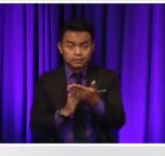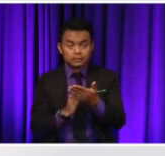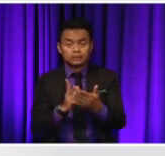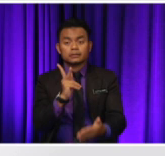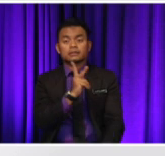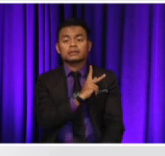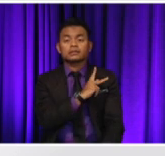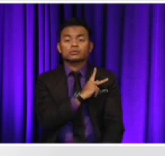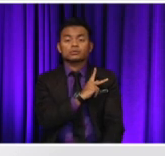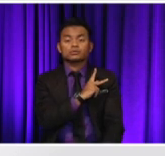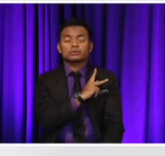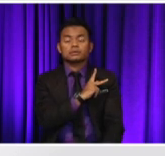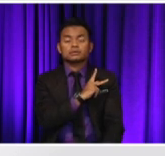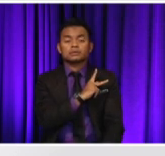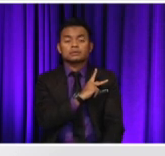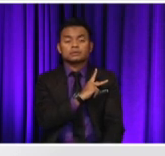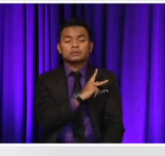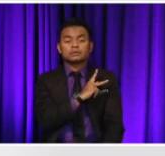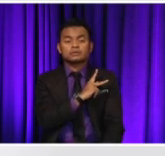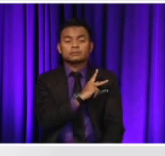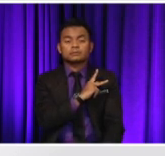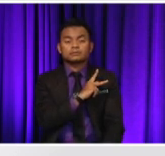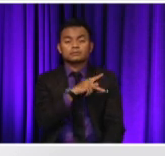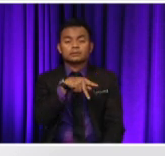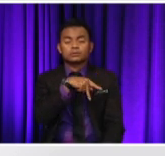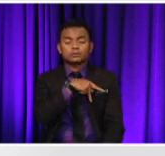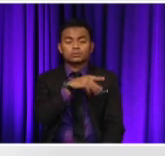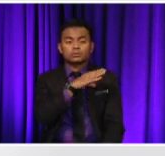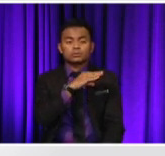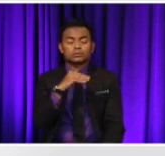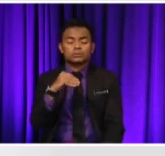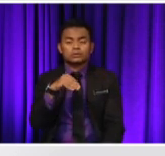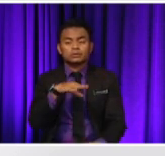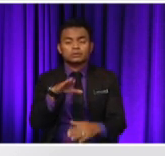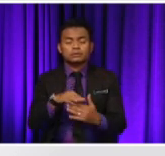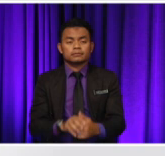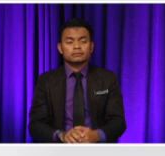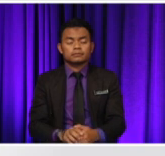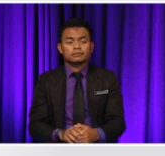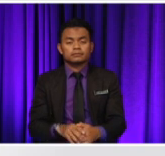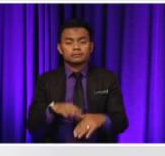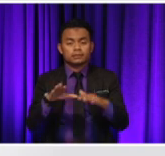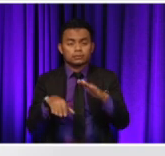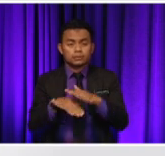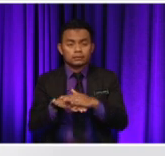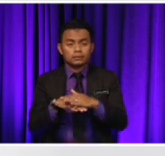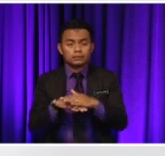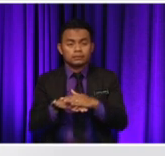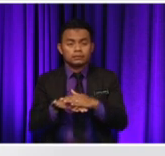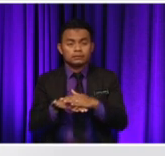pengurus produk dan pengurus pemasaran pada peringkat bawahan gula penyedia jualan